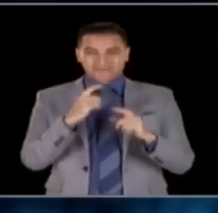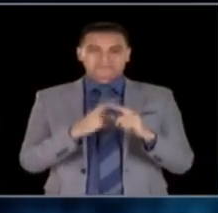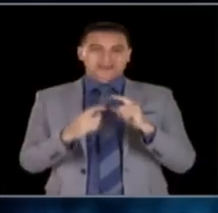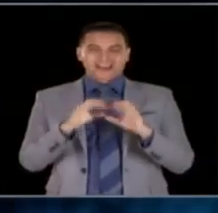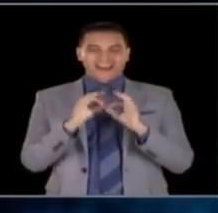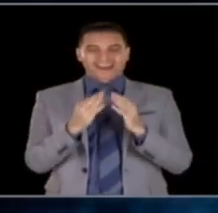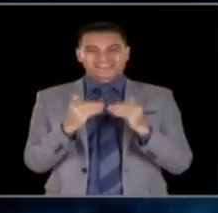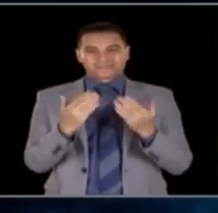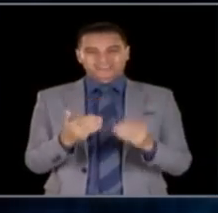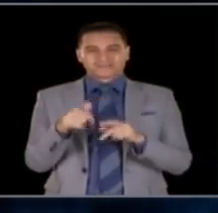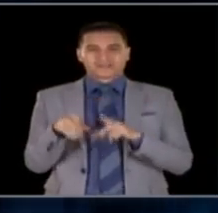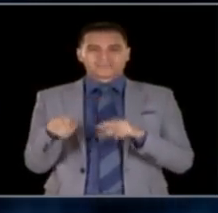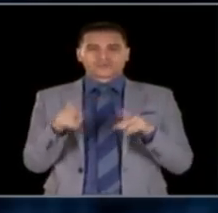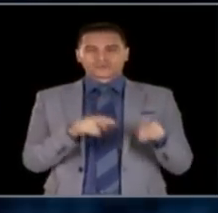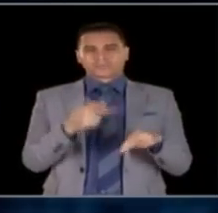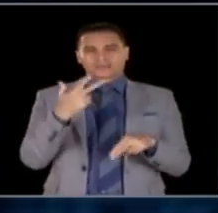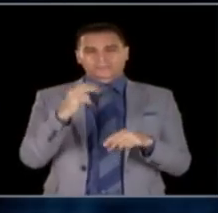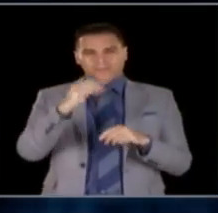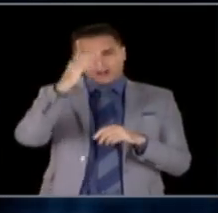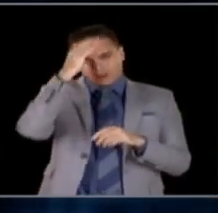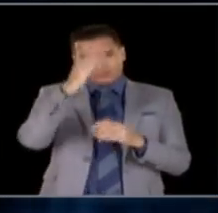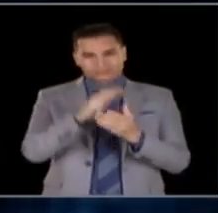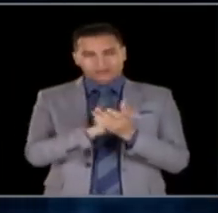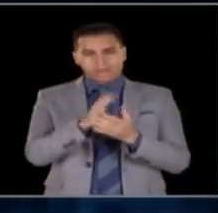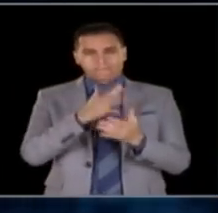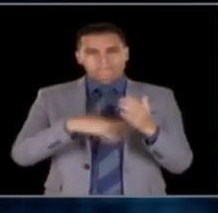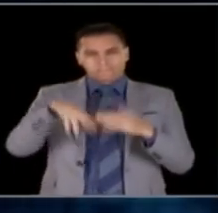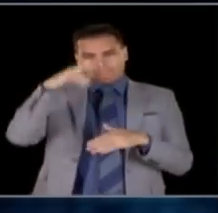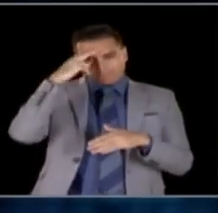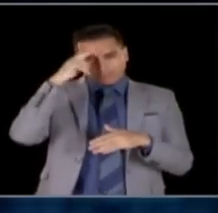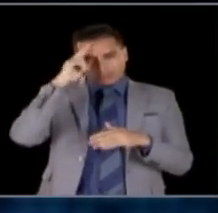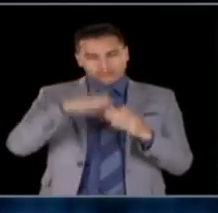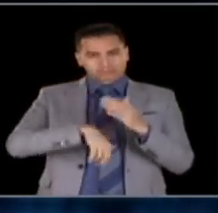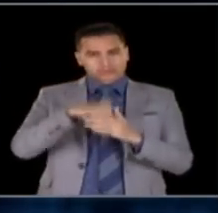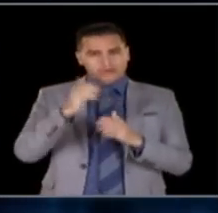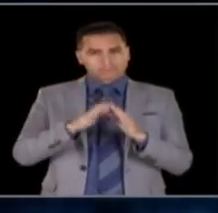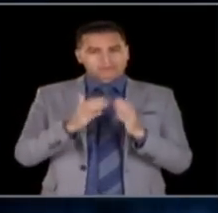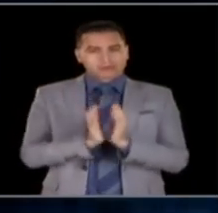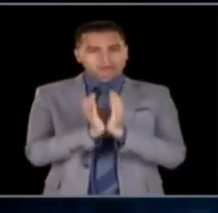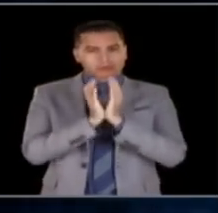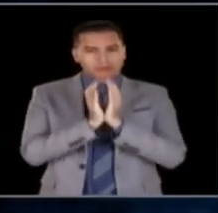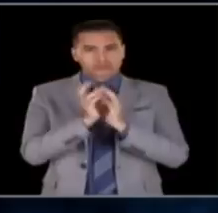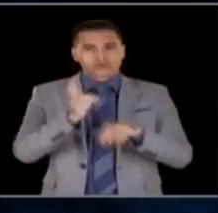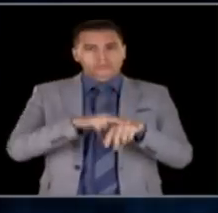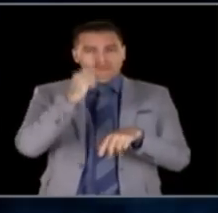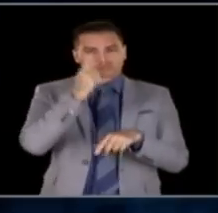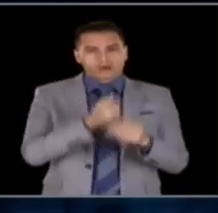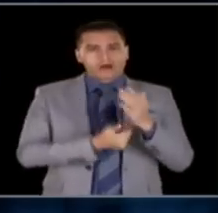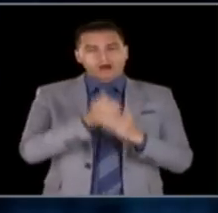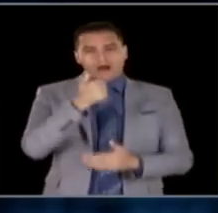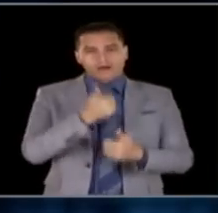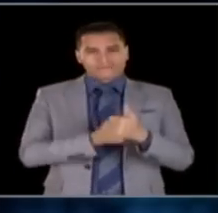بنك اهل مصر. في الموسم الثالث من العباقره اصحاب، مين يا ترى اللي حيفوز بكأس البطولة؟ ومين